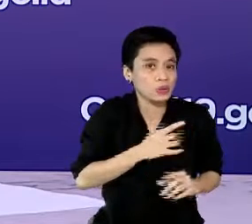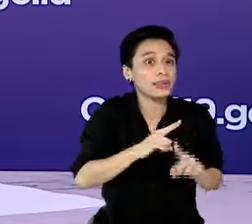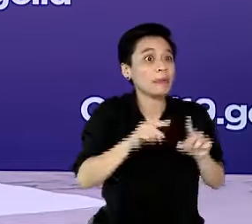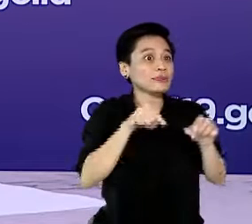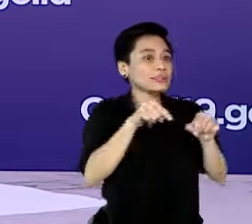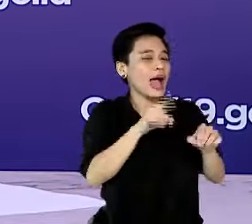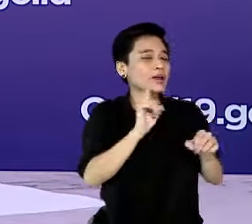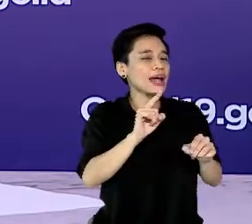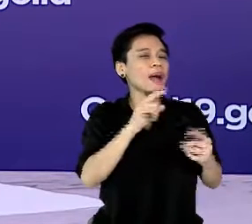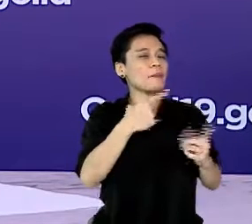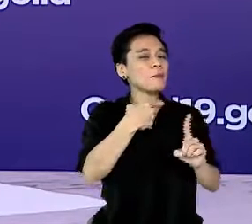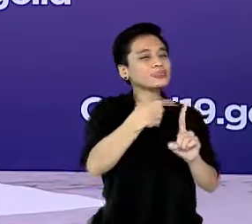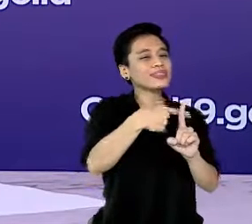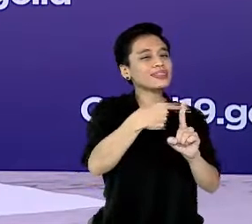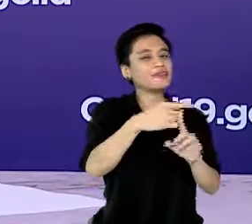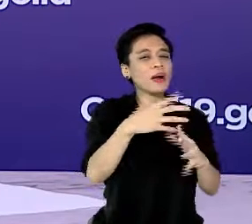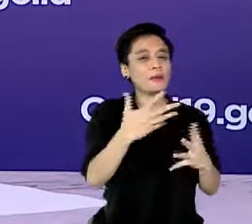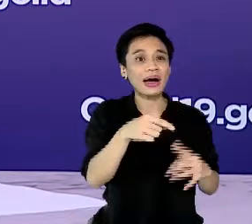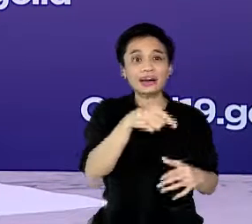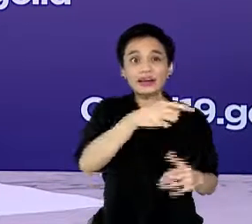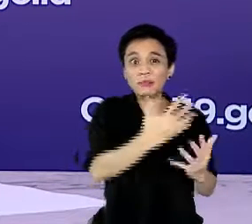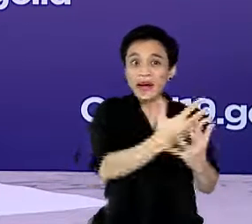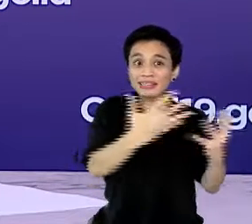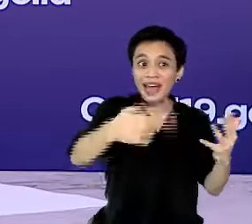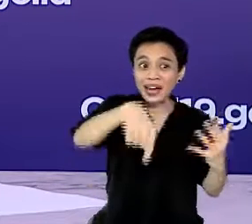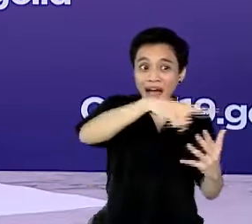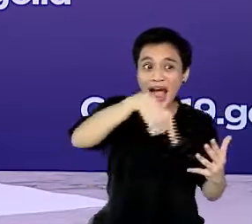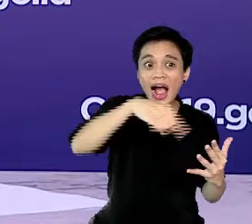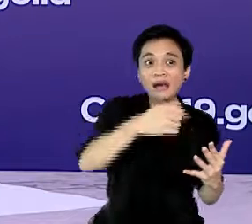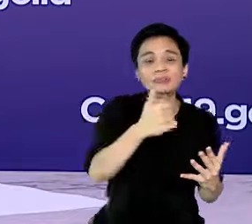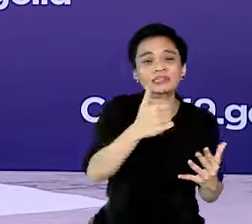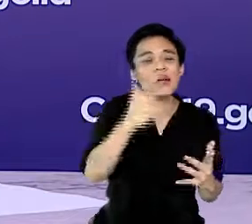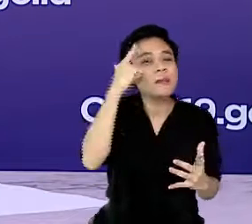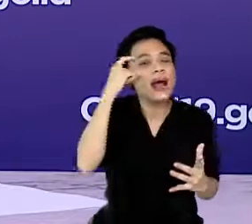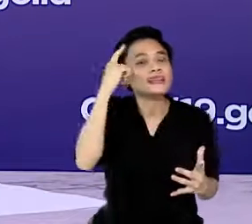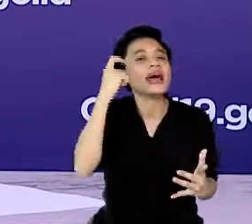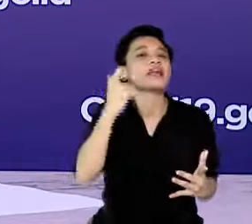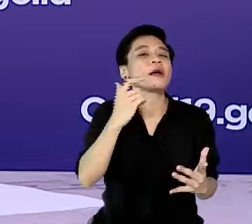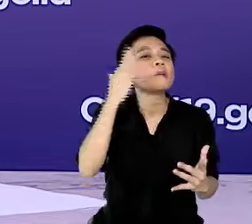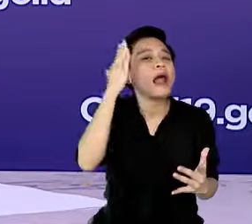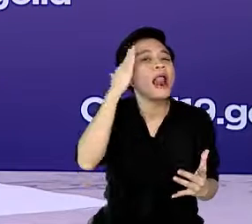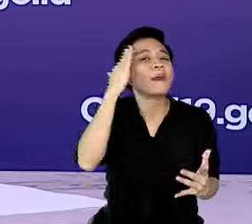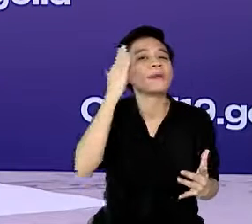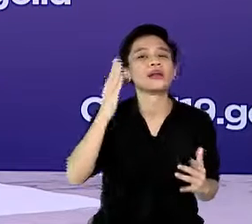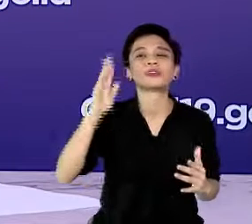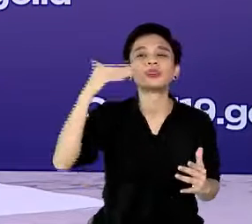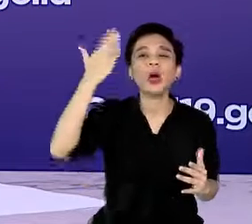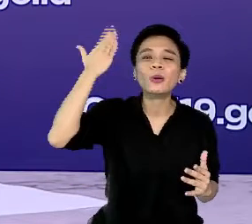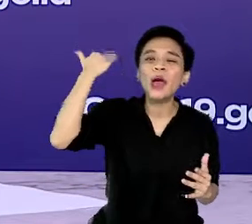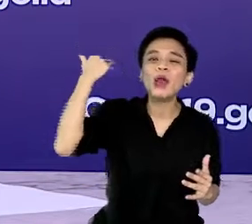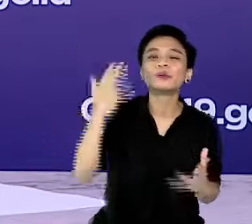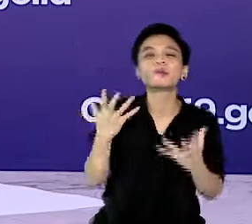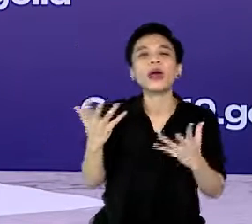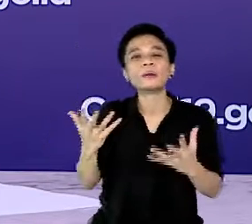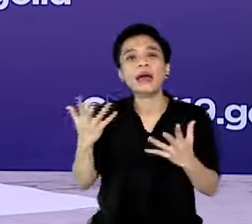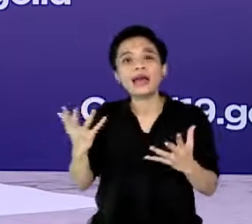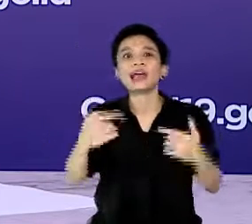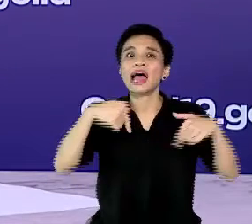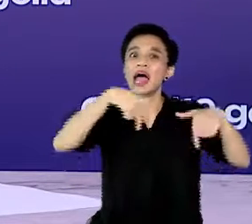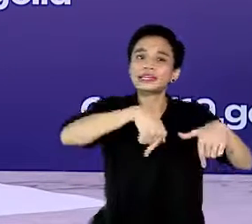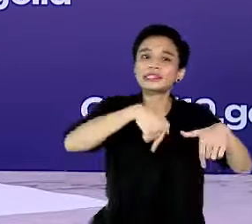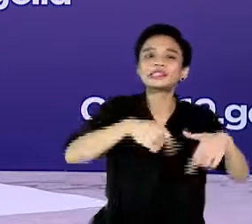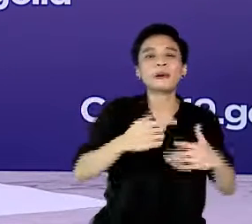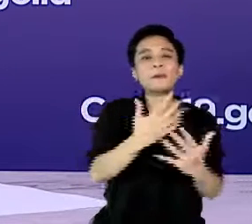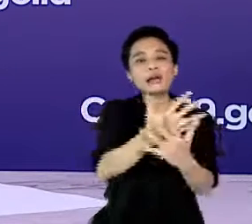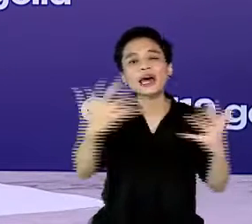adalah kita dapat mengambil pelajaran dari Penanganan dan perkembangan coffe 19 ditahun lalu sehingga dapat